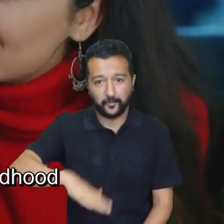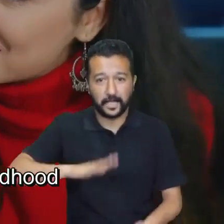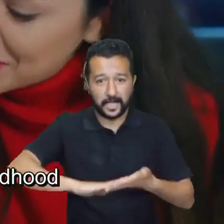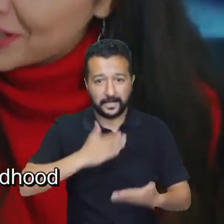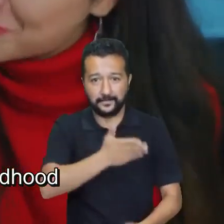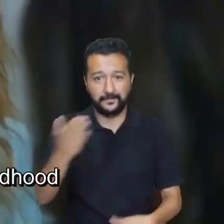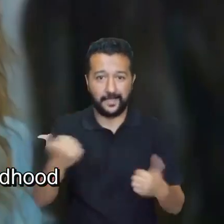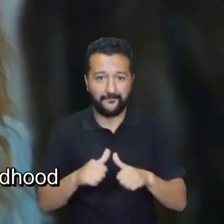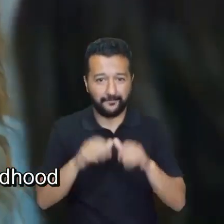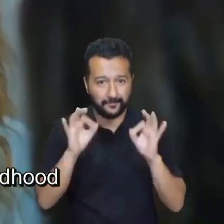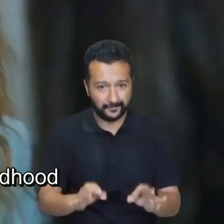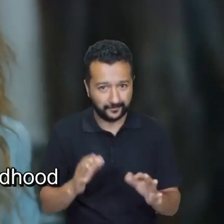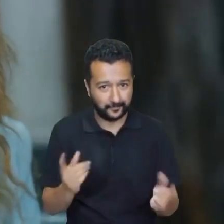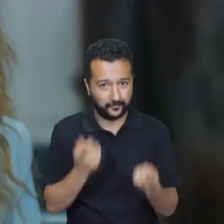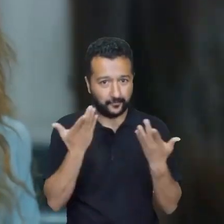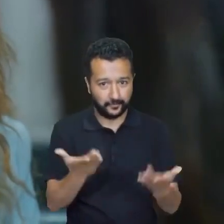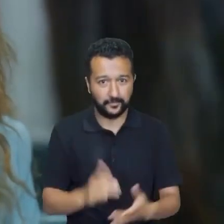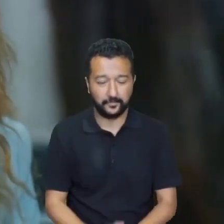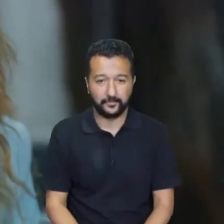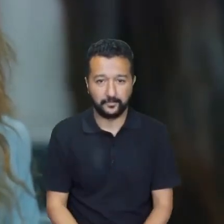çocukluk arkadaşlarım evlenmiş, çok mu sanki?